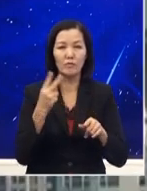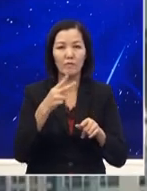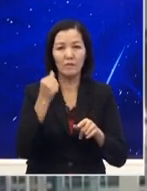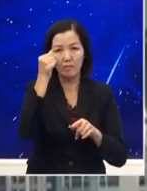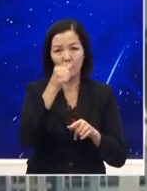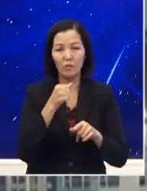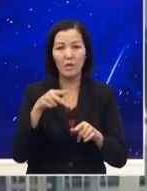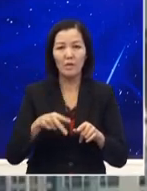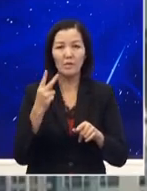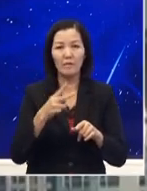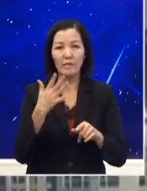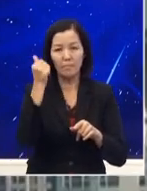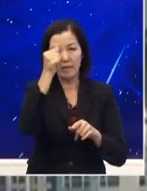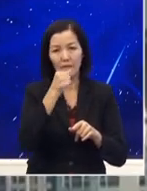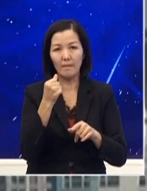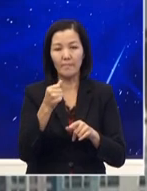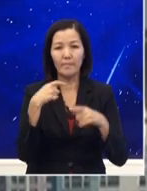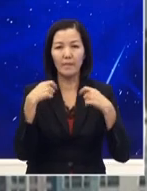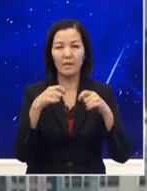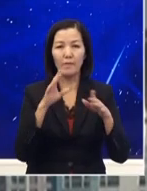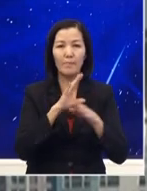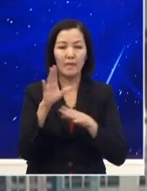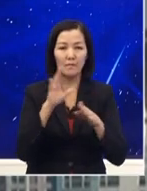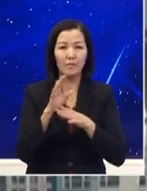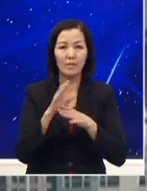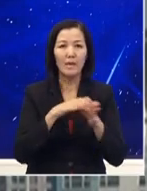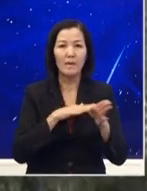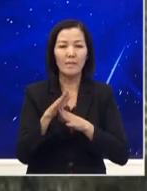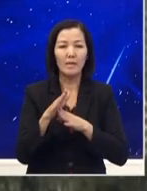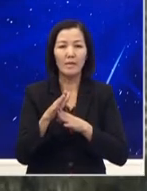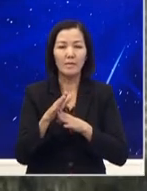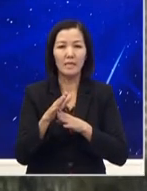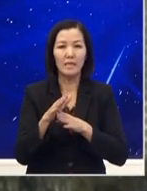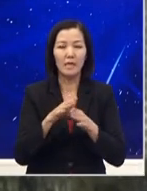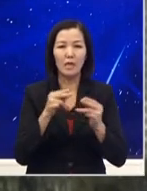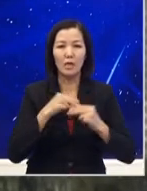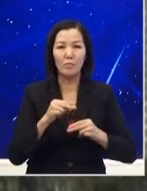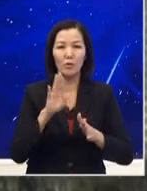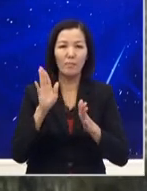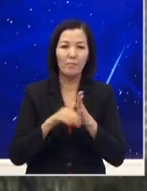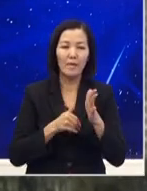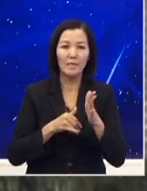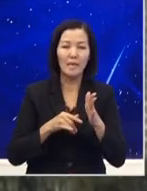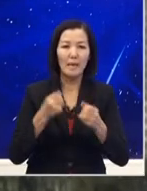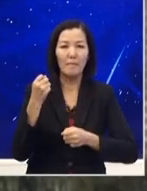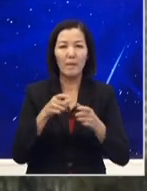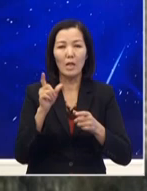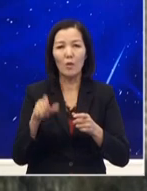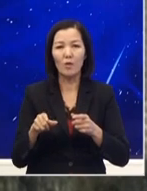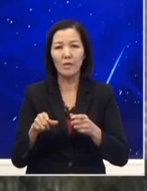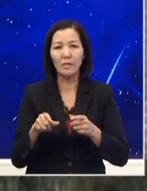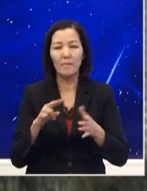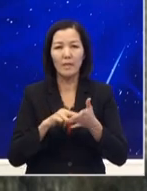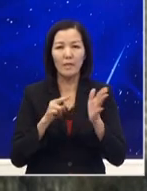году, а в 2025 начать коммерческое производство. Полноценный запуск работы беспилотного воздушного такси планируется